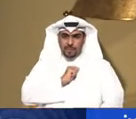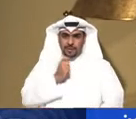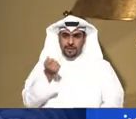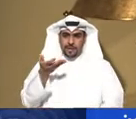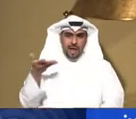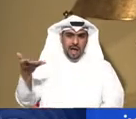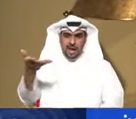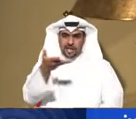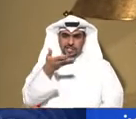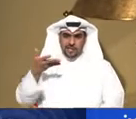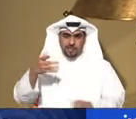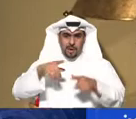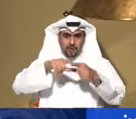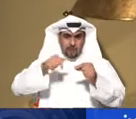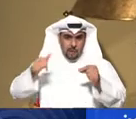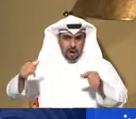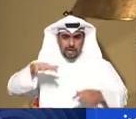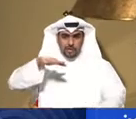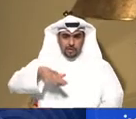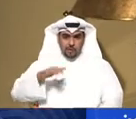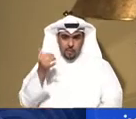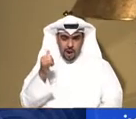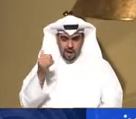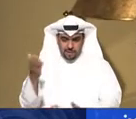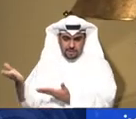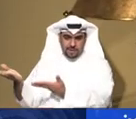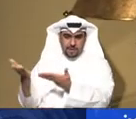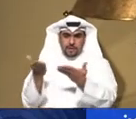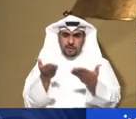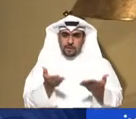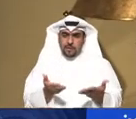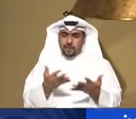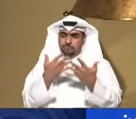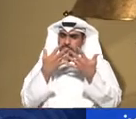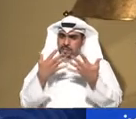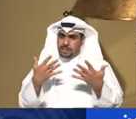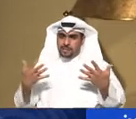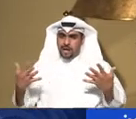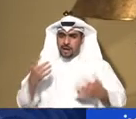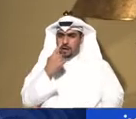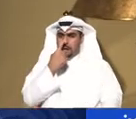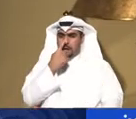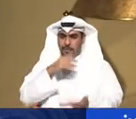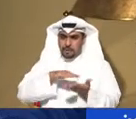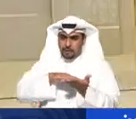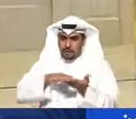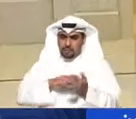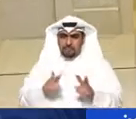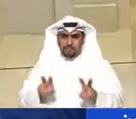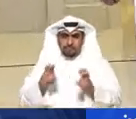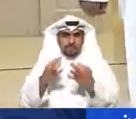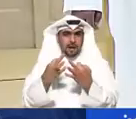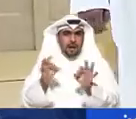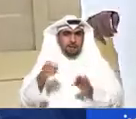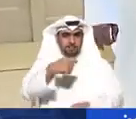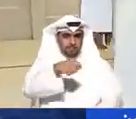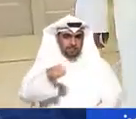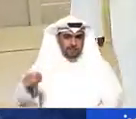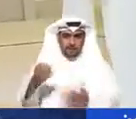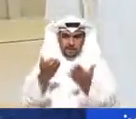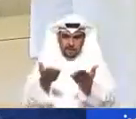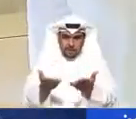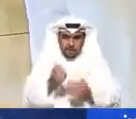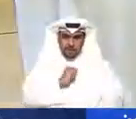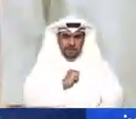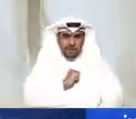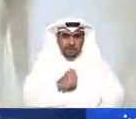ونشر في الجريدة الرسمية، الذي يضمن حقية المستثمر في كافة حقوقه وواجباته. تمثل زيارة سمو